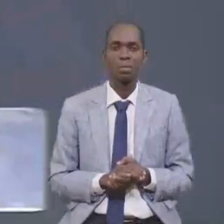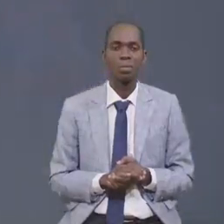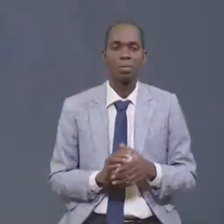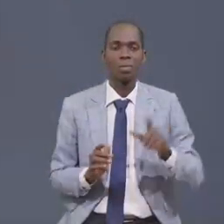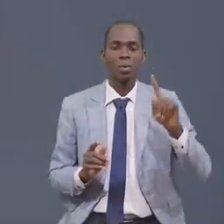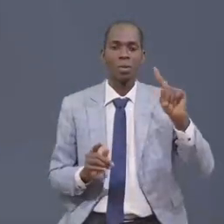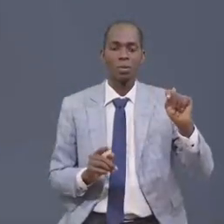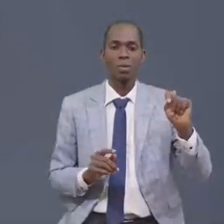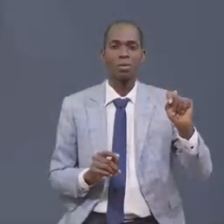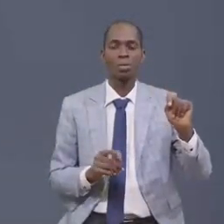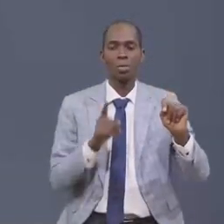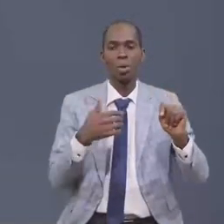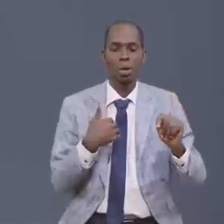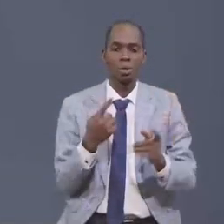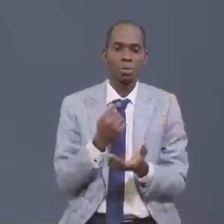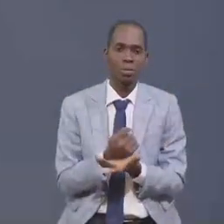Ensuite, nous avons les trésors.